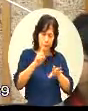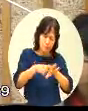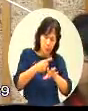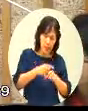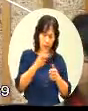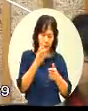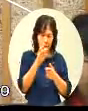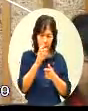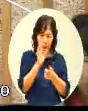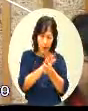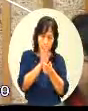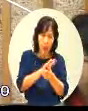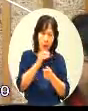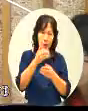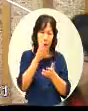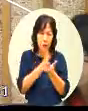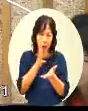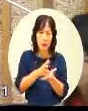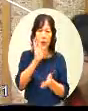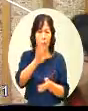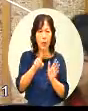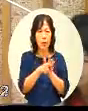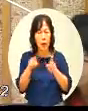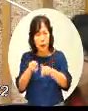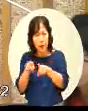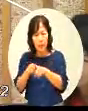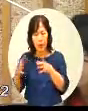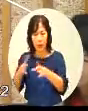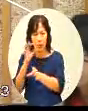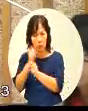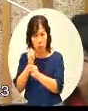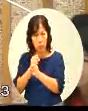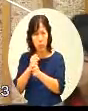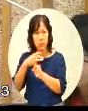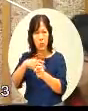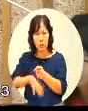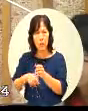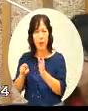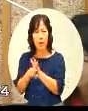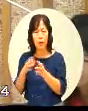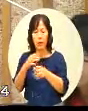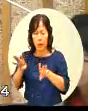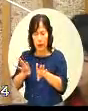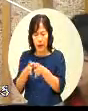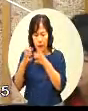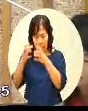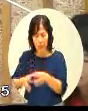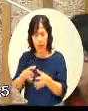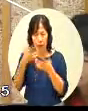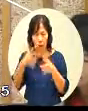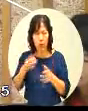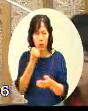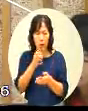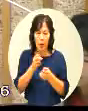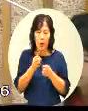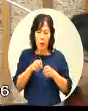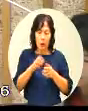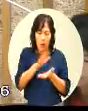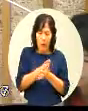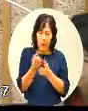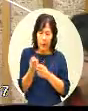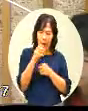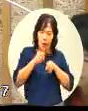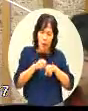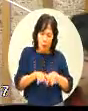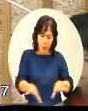人员咨询辅导班。那对于一般的同仁部分，其实我们也开设很多舒压的课程啊。那这一